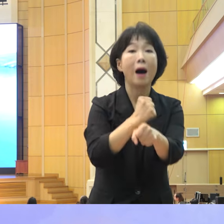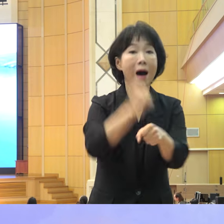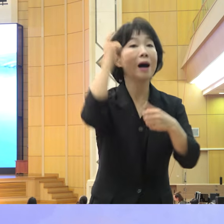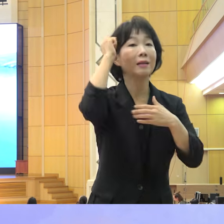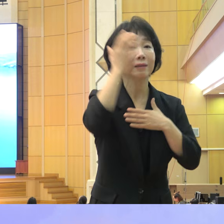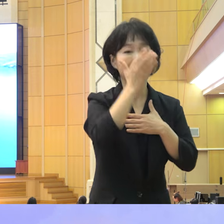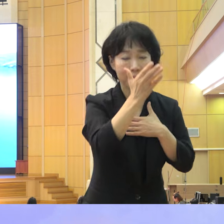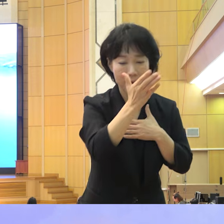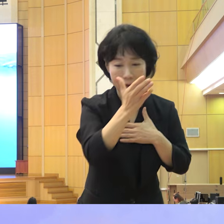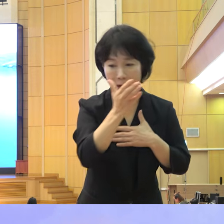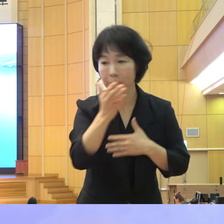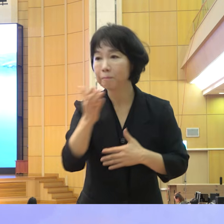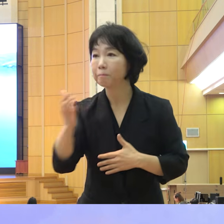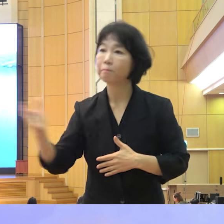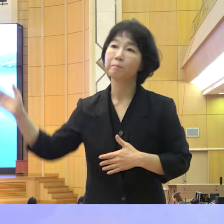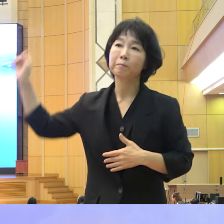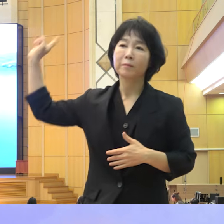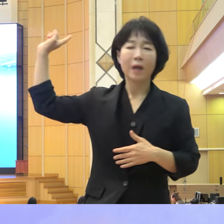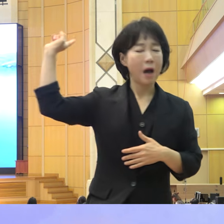두려워하느냐